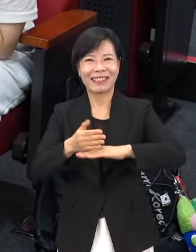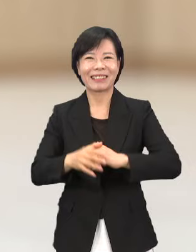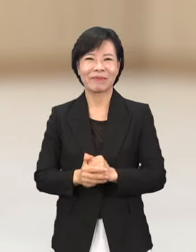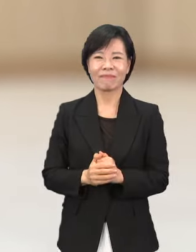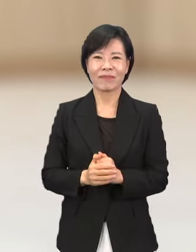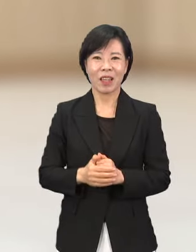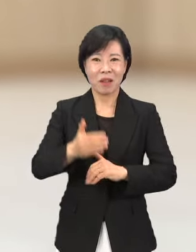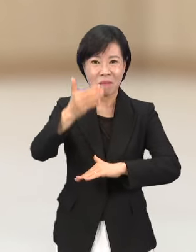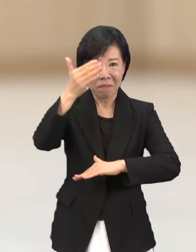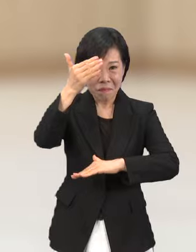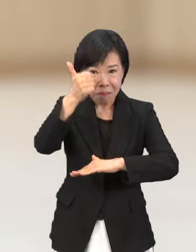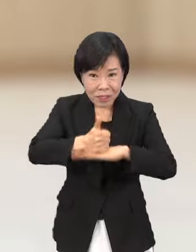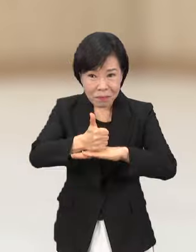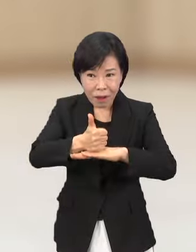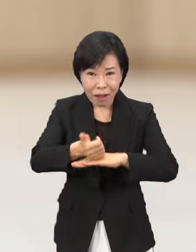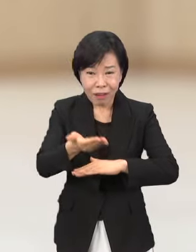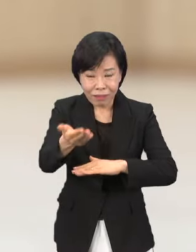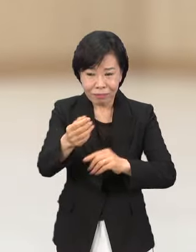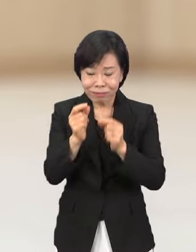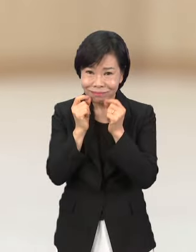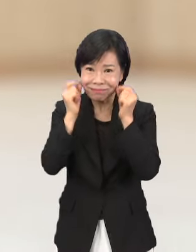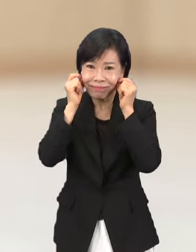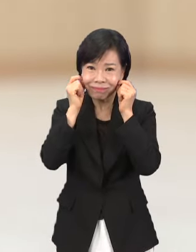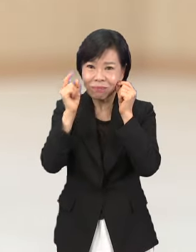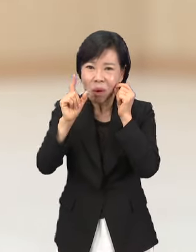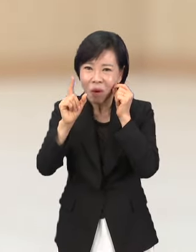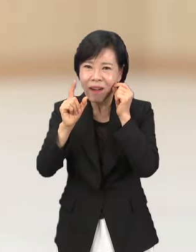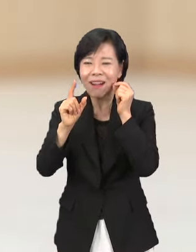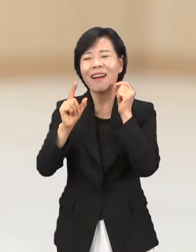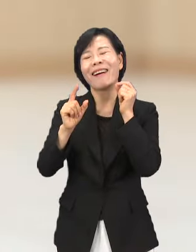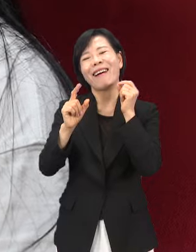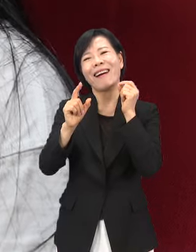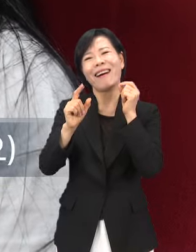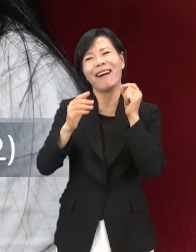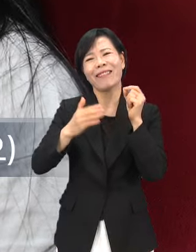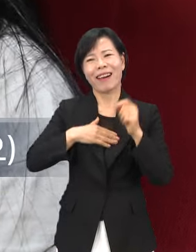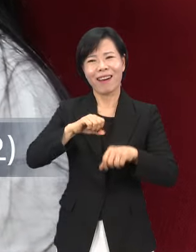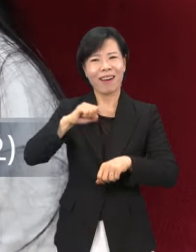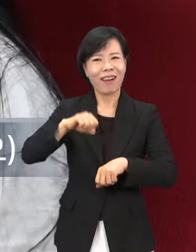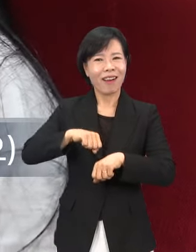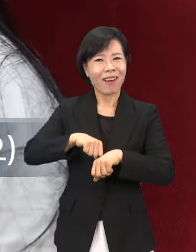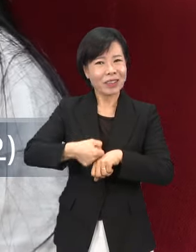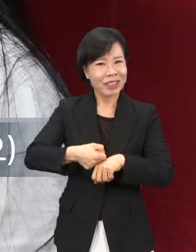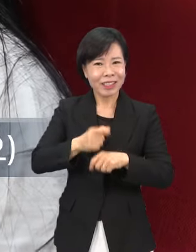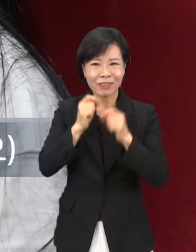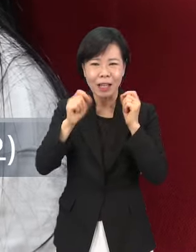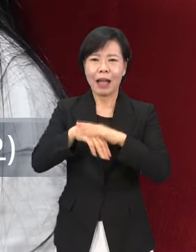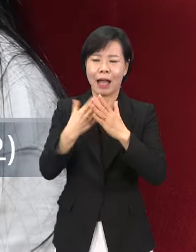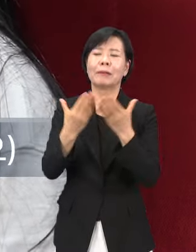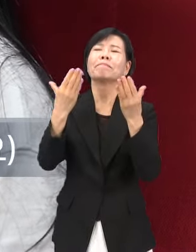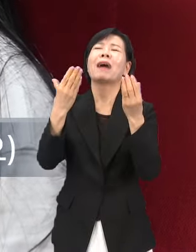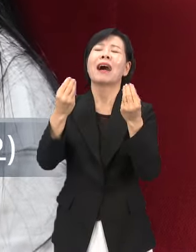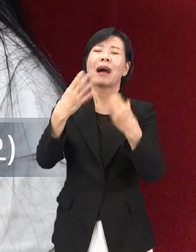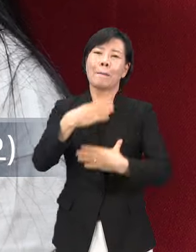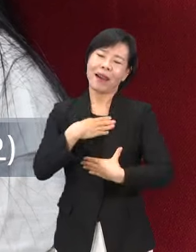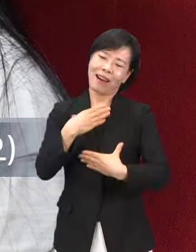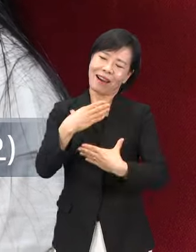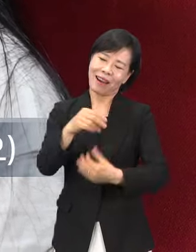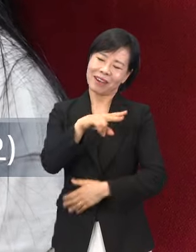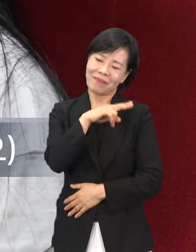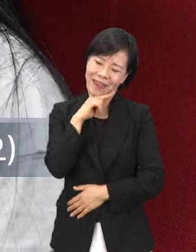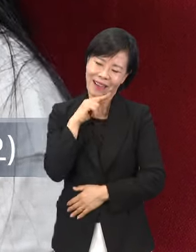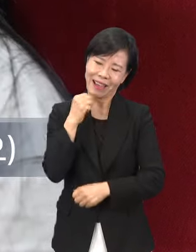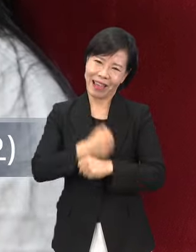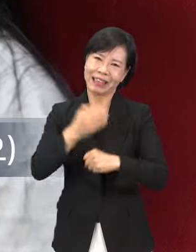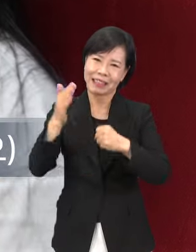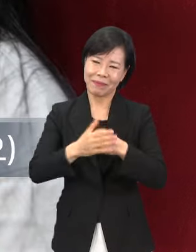감사합니다. 예진 선수님은 그 마지막 하고 활짝 웃으시던데? 아니 근데 제가 웃으려고 웃은 게 아니고 네. 다 끝나고 어떤 웃음이었어요